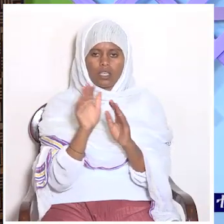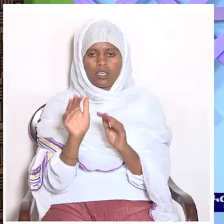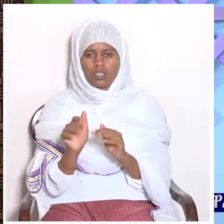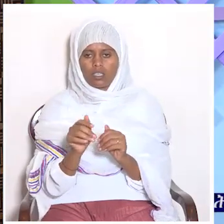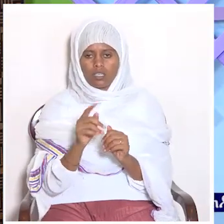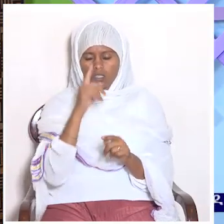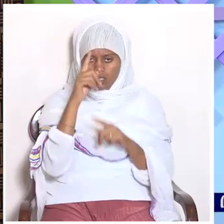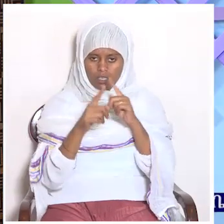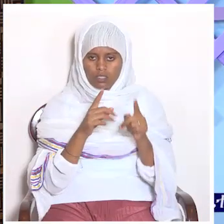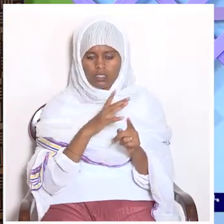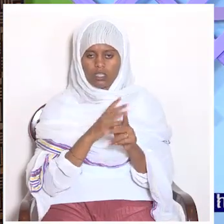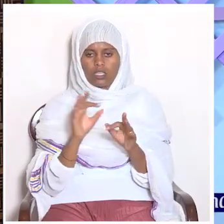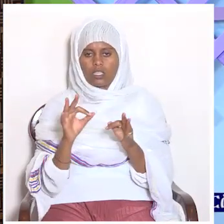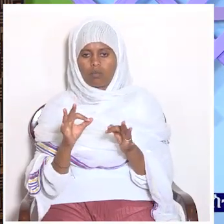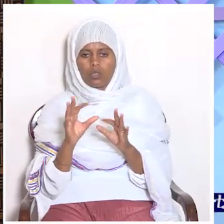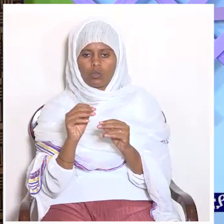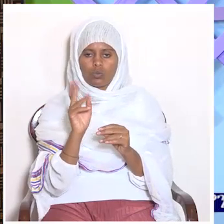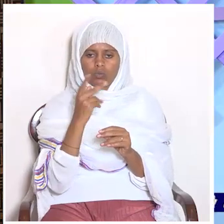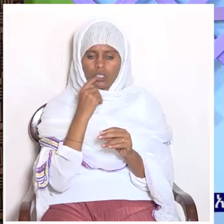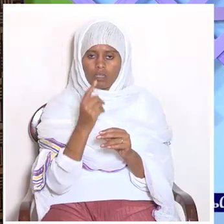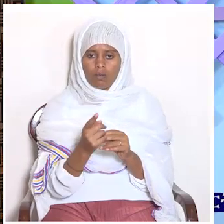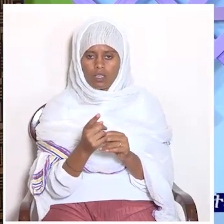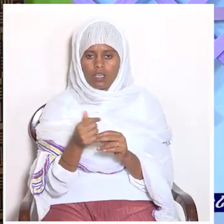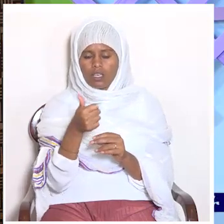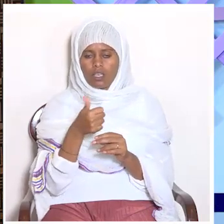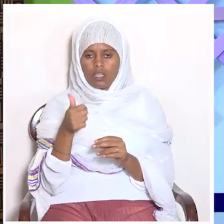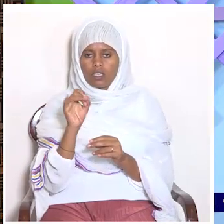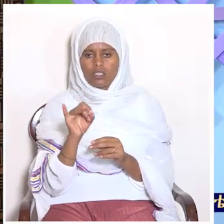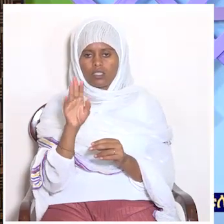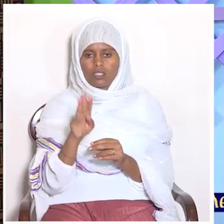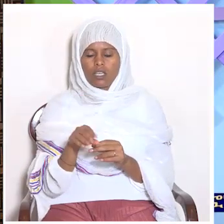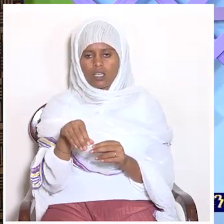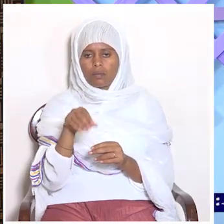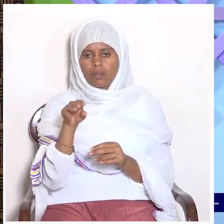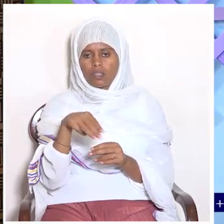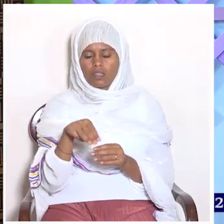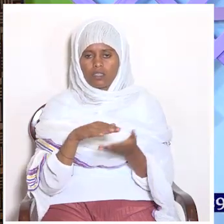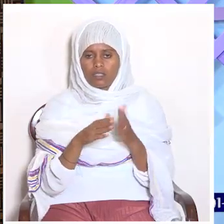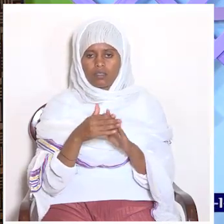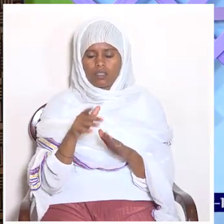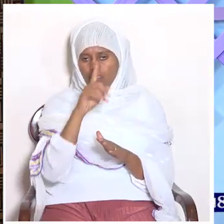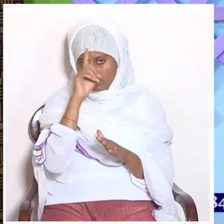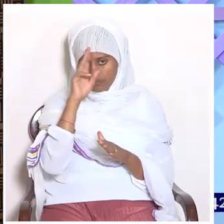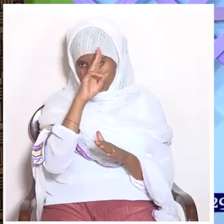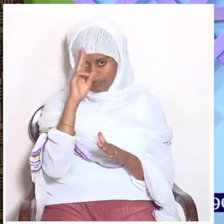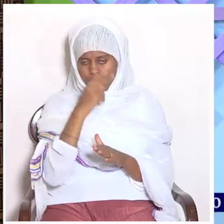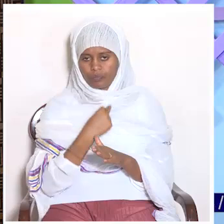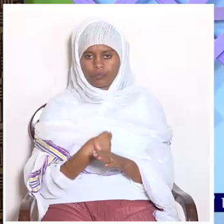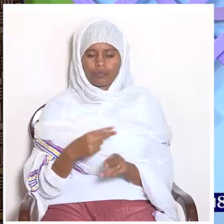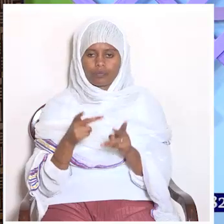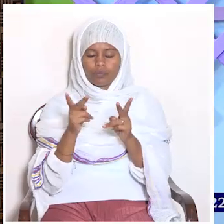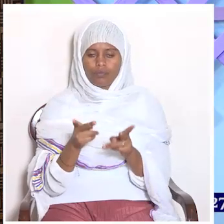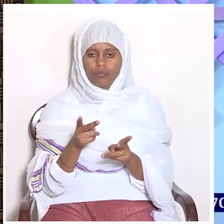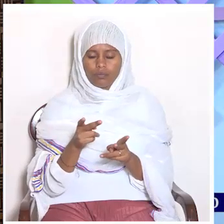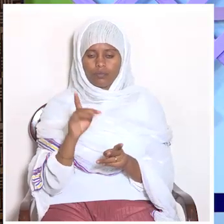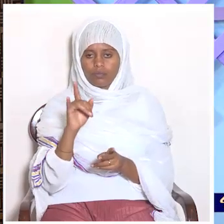تبصحنا إينا النردع كم يزغ تتبع له يلسابيت عزم زمرنا قدس الدينجل يا كان